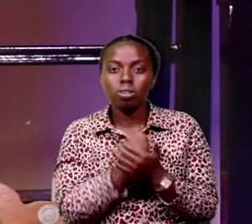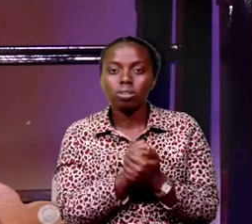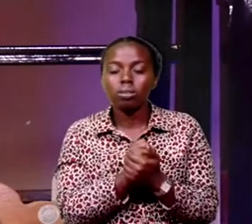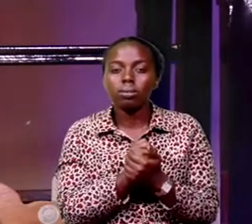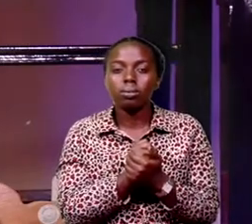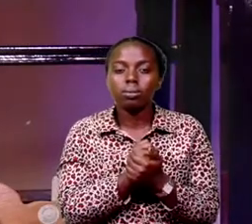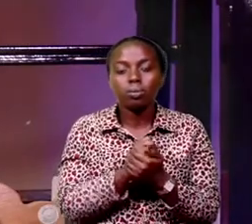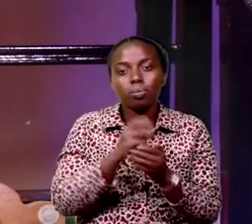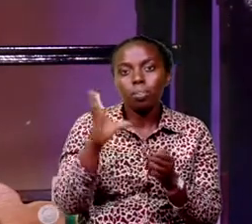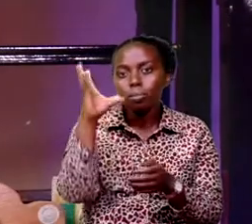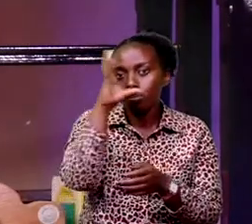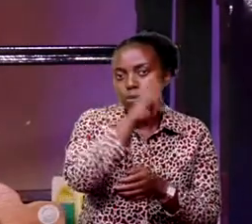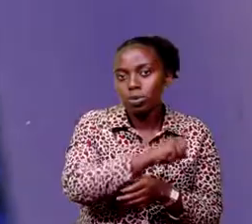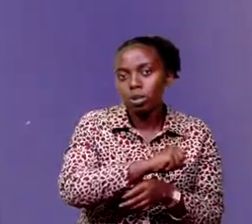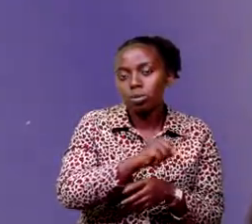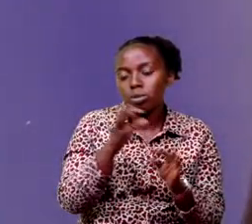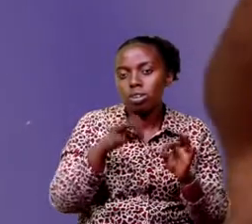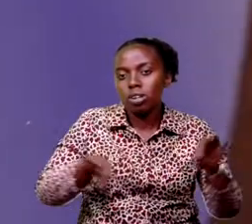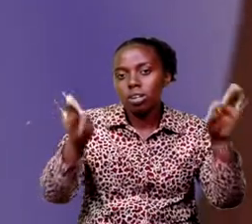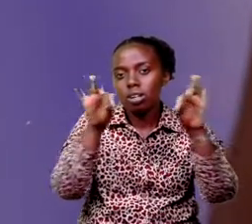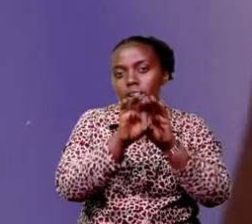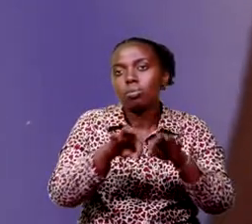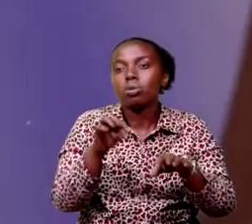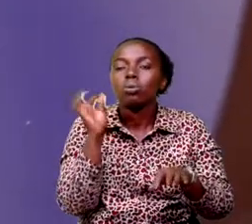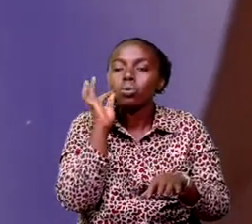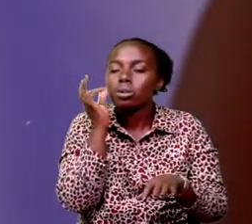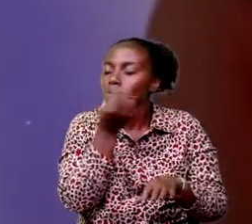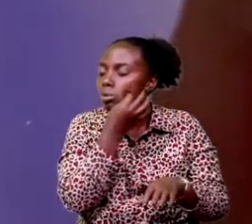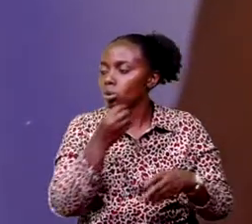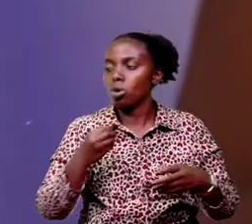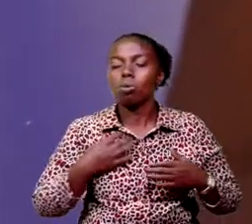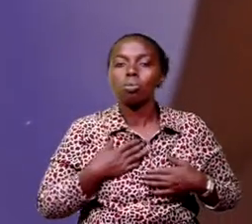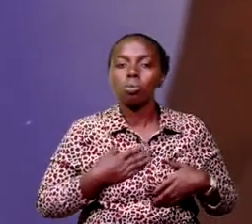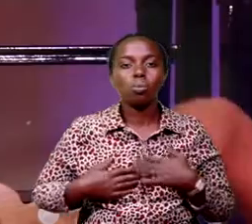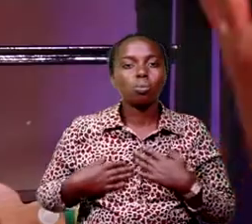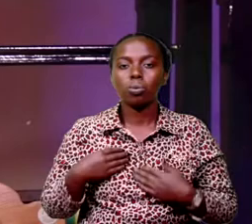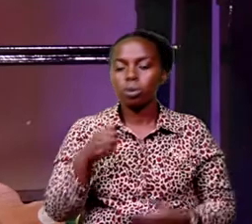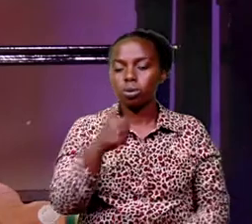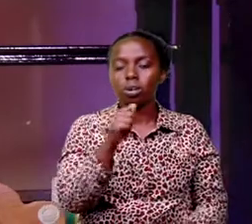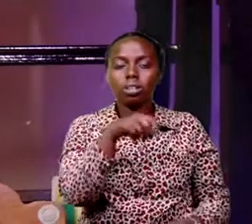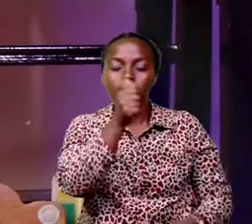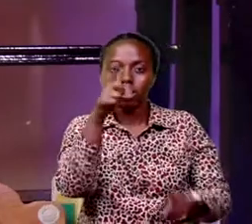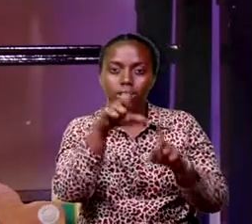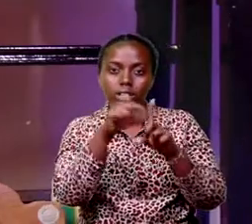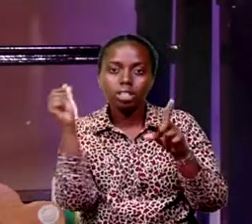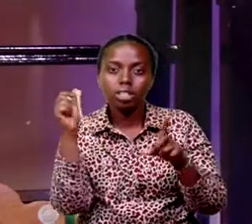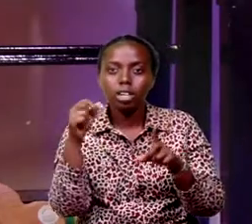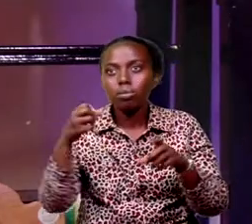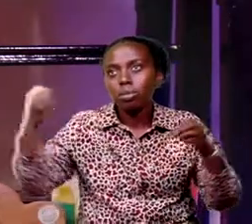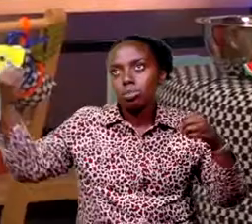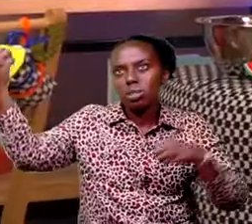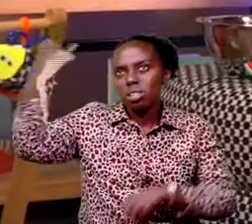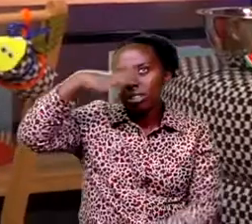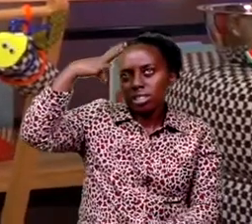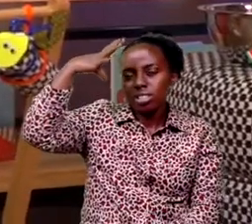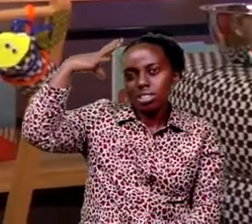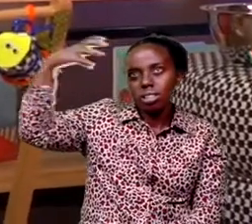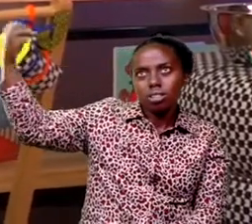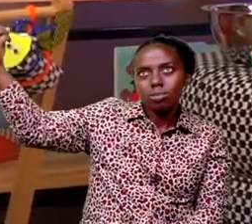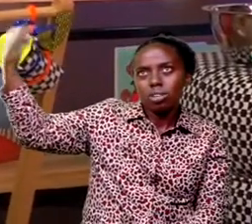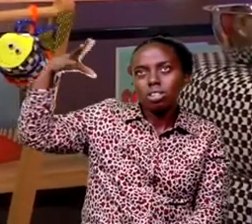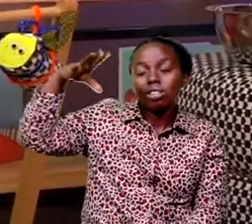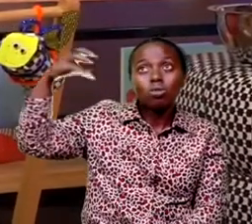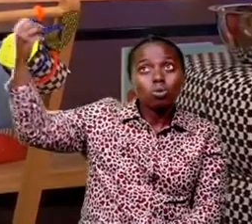ngo mutabura umumaro w'imbuto mu mubiri wanyu. Irindi jambo ni imirasire. Imirasire